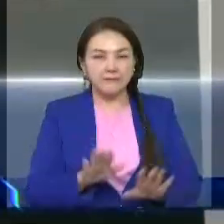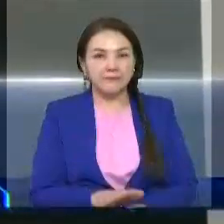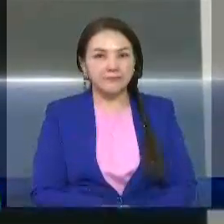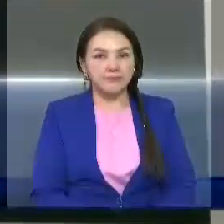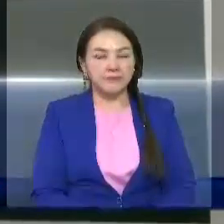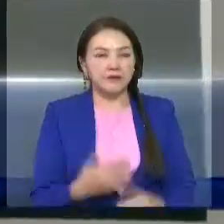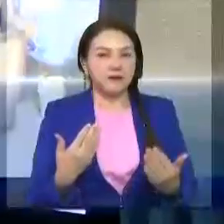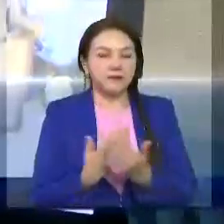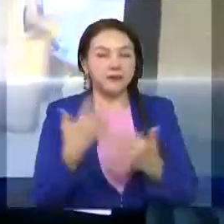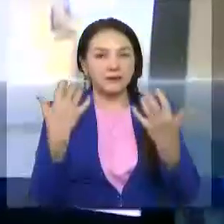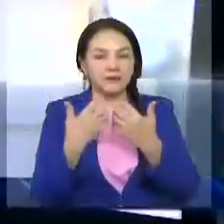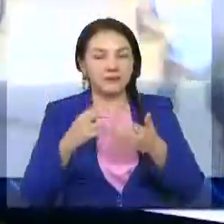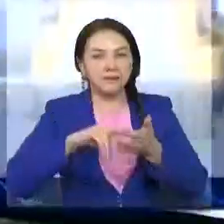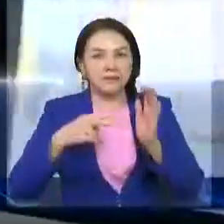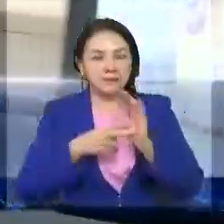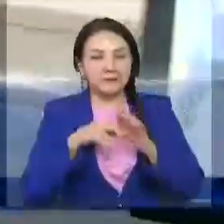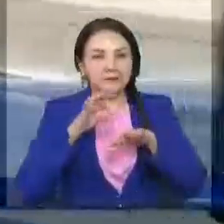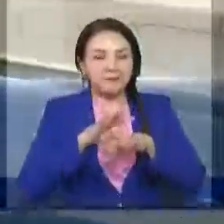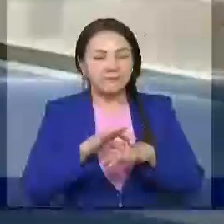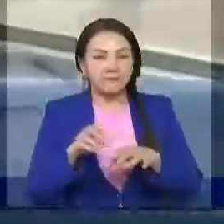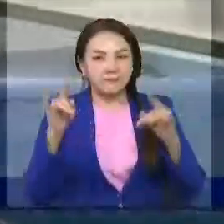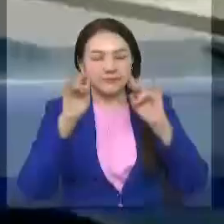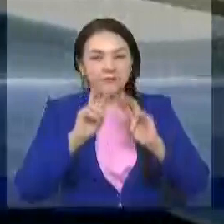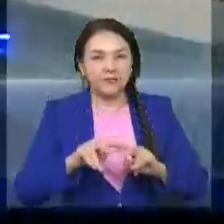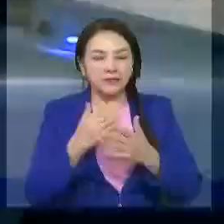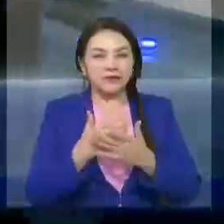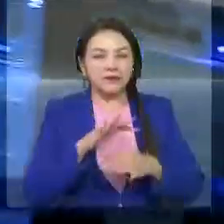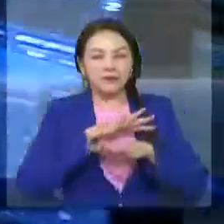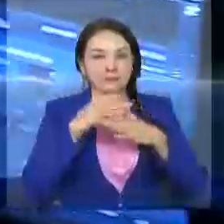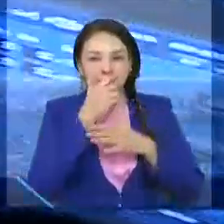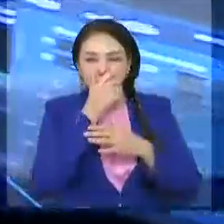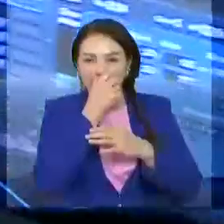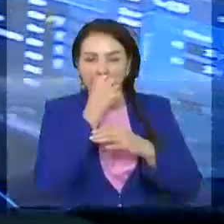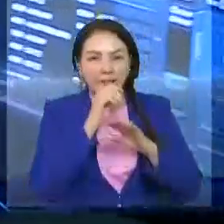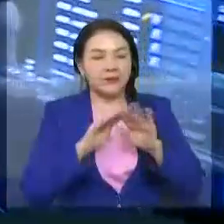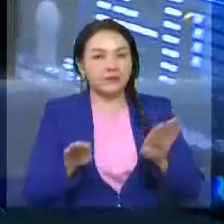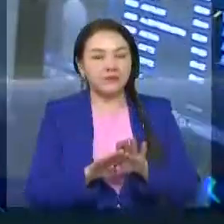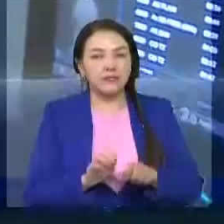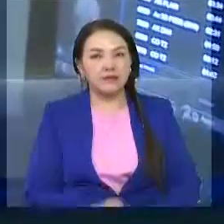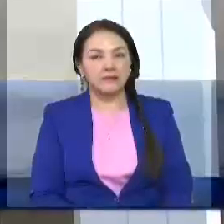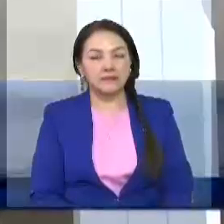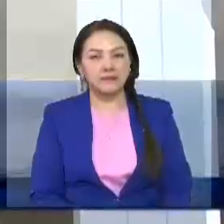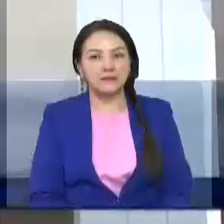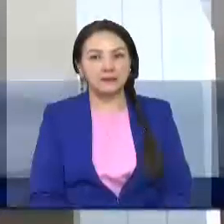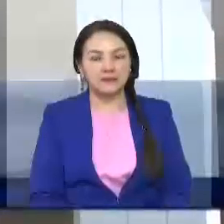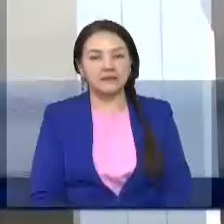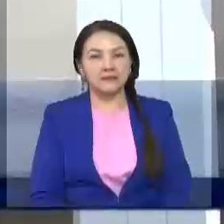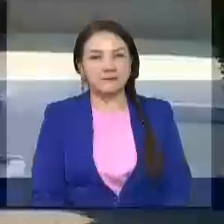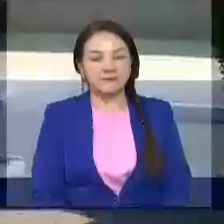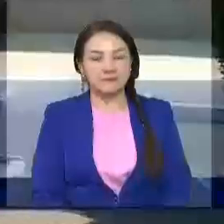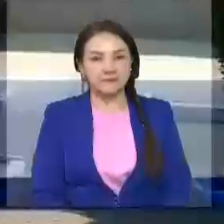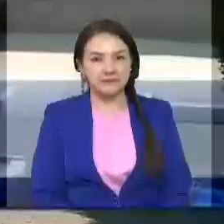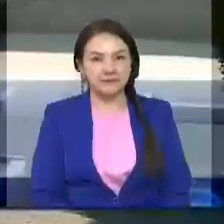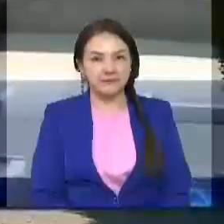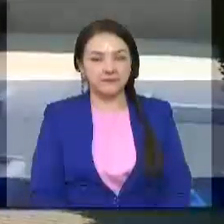среду на новом аппарате планируется проводить исследование пациентам многопрофильной больницы Зарина уба Бахаев телеканал